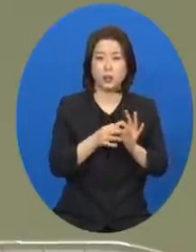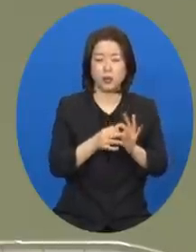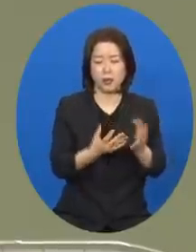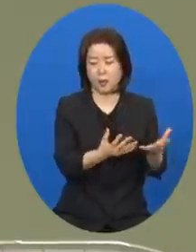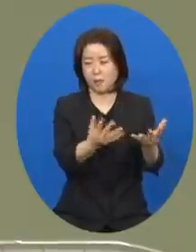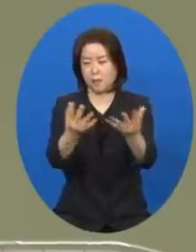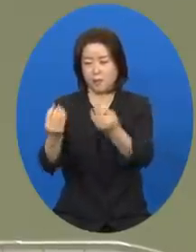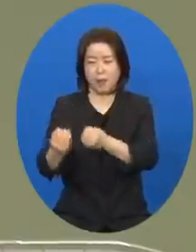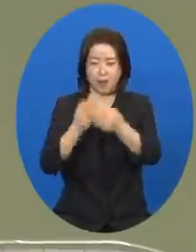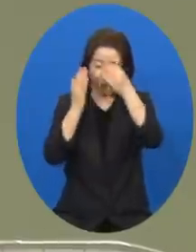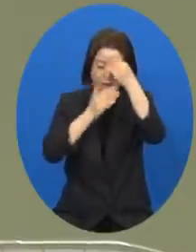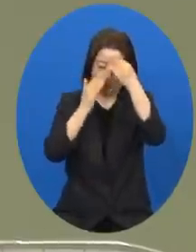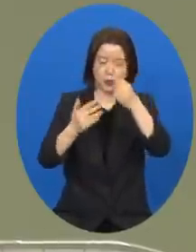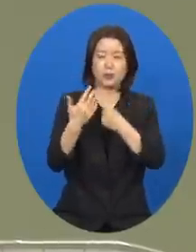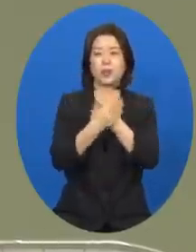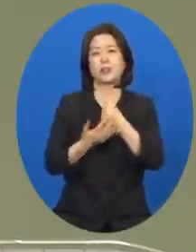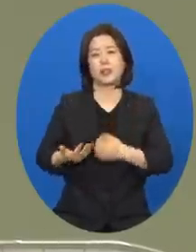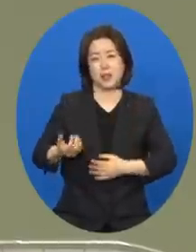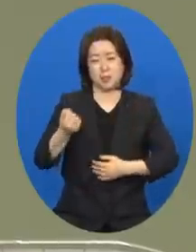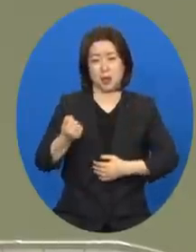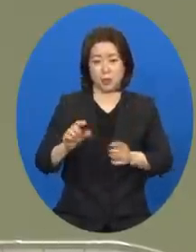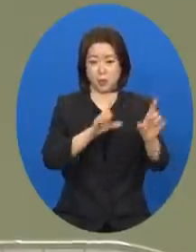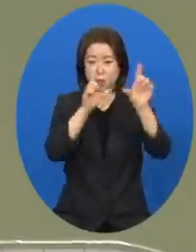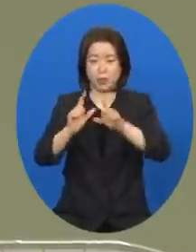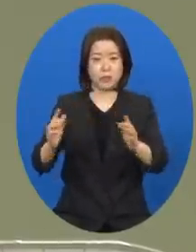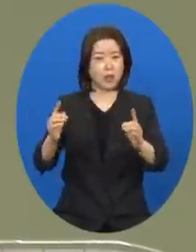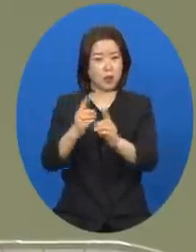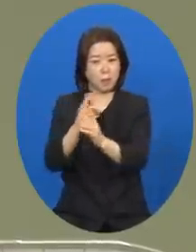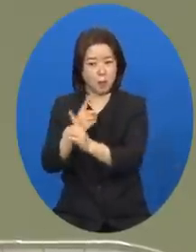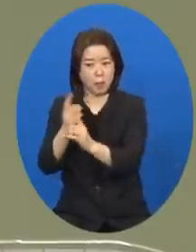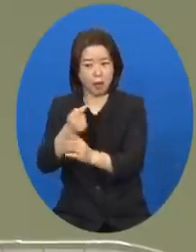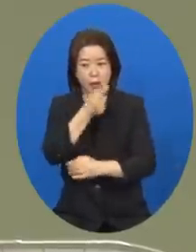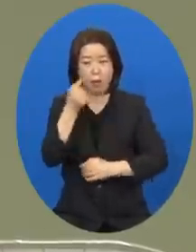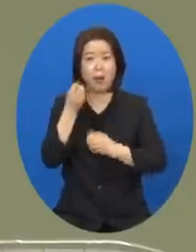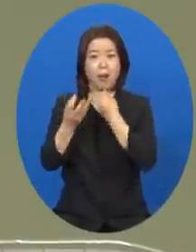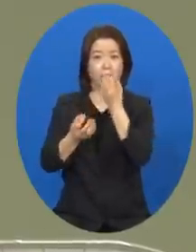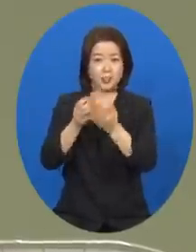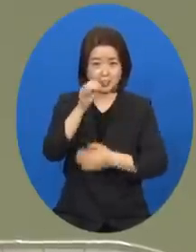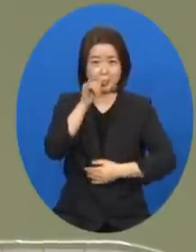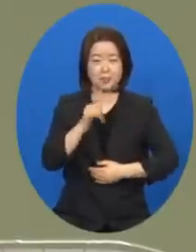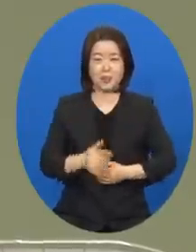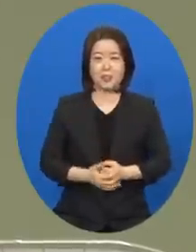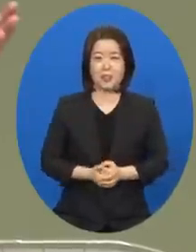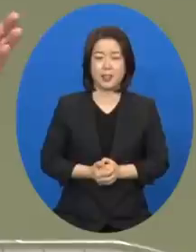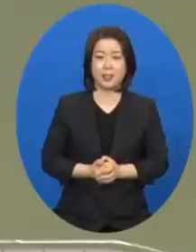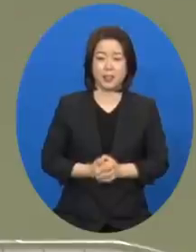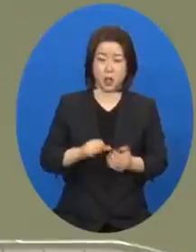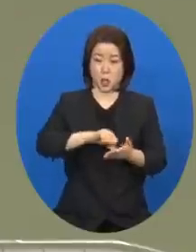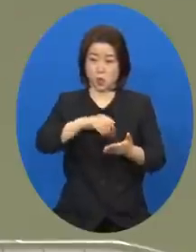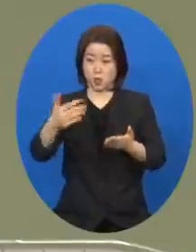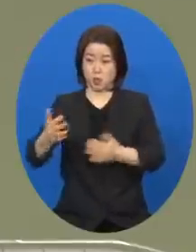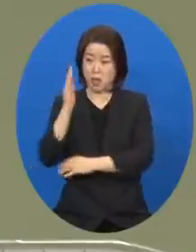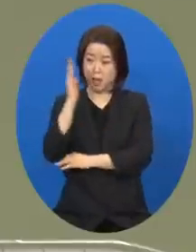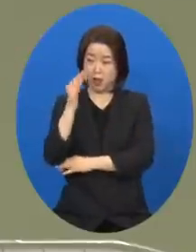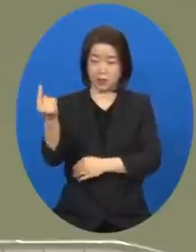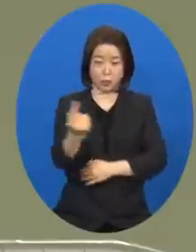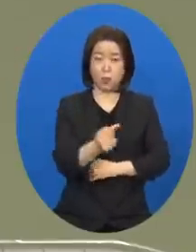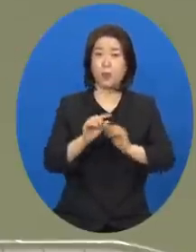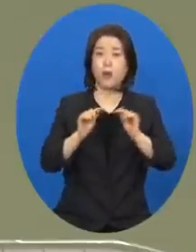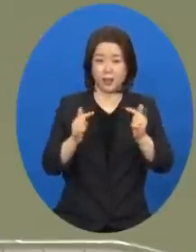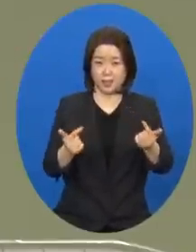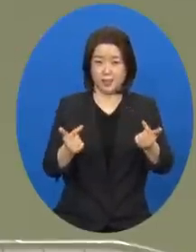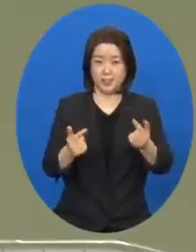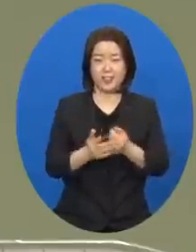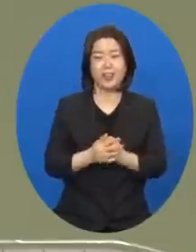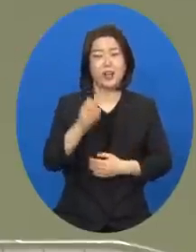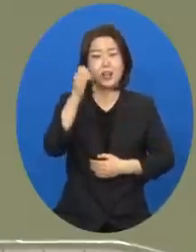많은 성도들이 은혜를 받고 삶의 변화를 간증을 하세요. 유명한 강사님이 오신 것도 아닌데